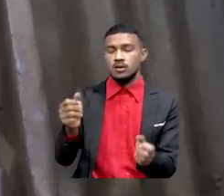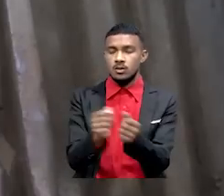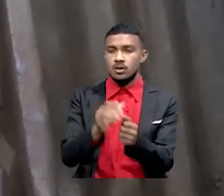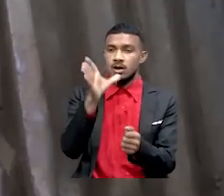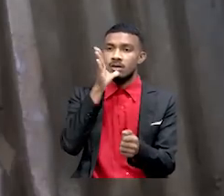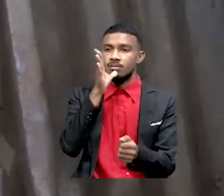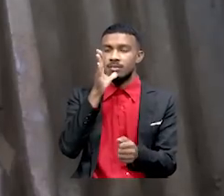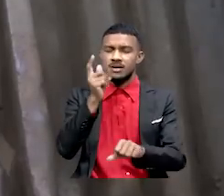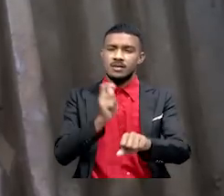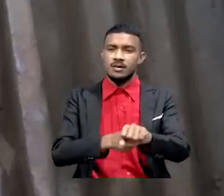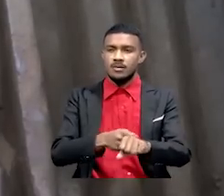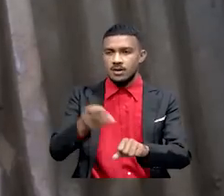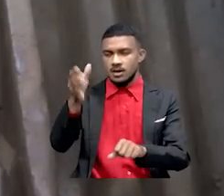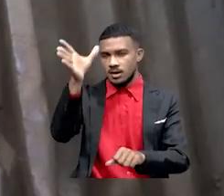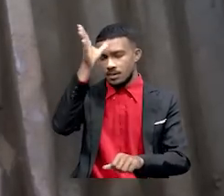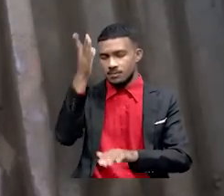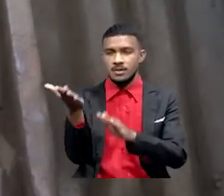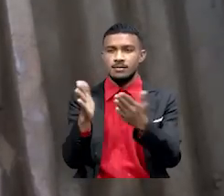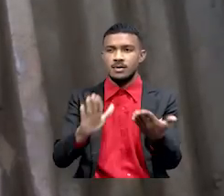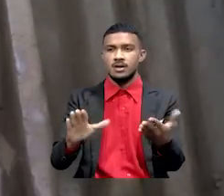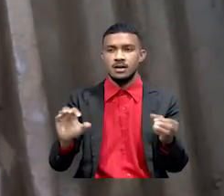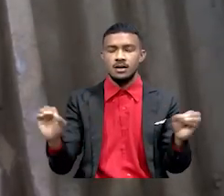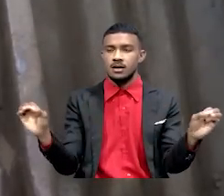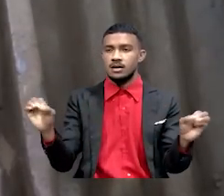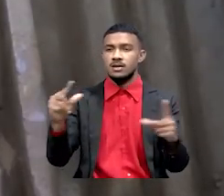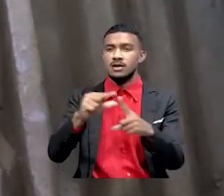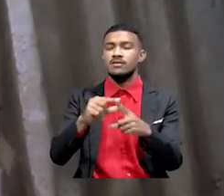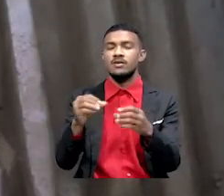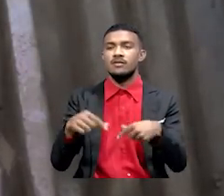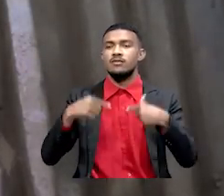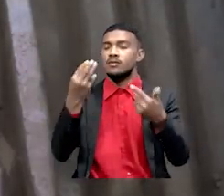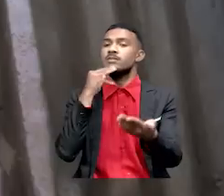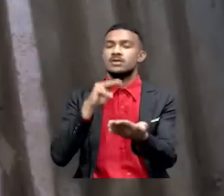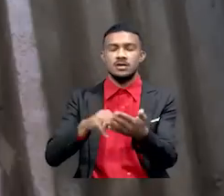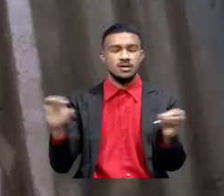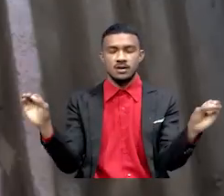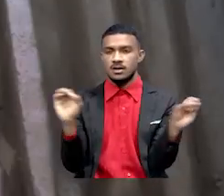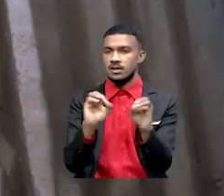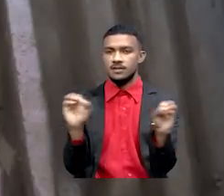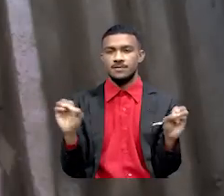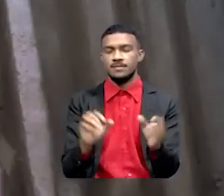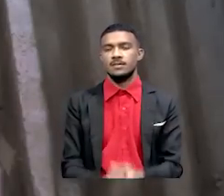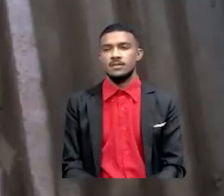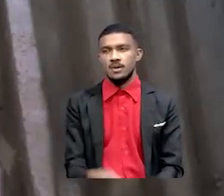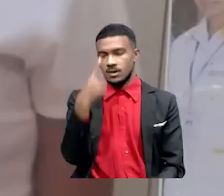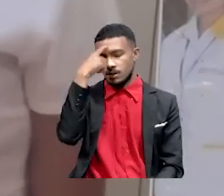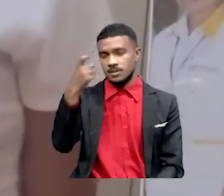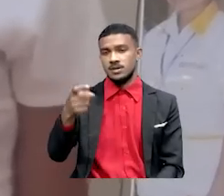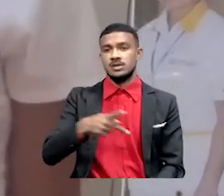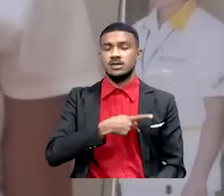De repente pai husi ka senti le menon ba amil barak ba amil lai. Le menon barak ba amil lai hata senti triste.